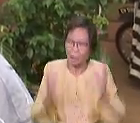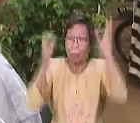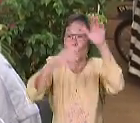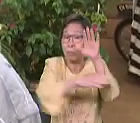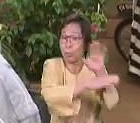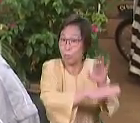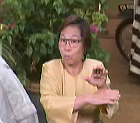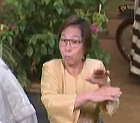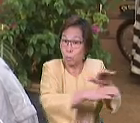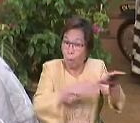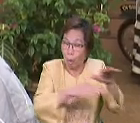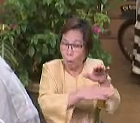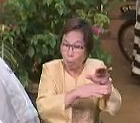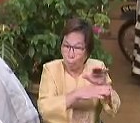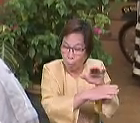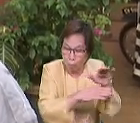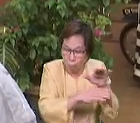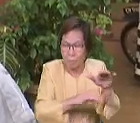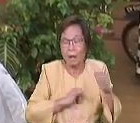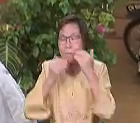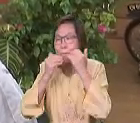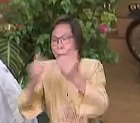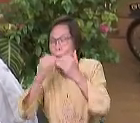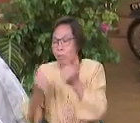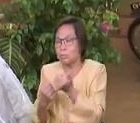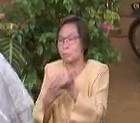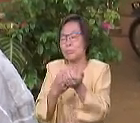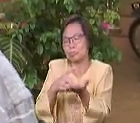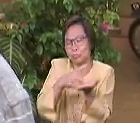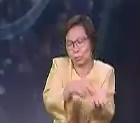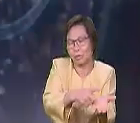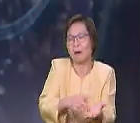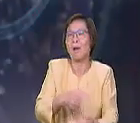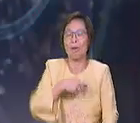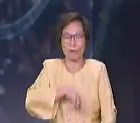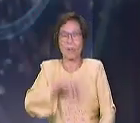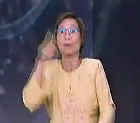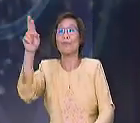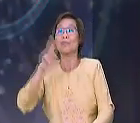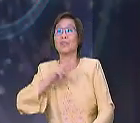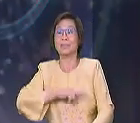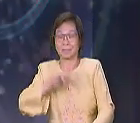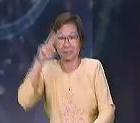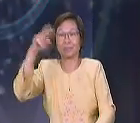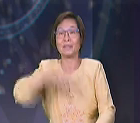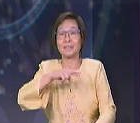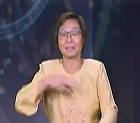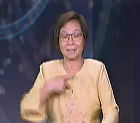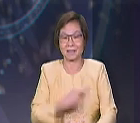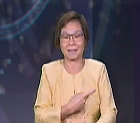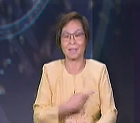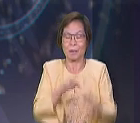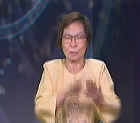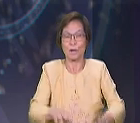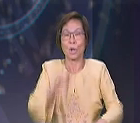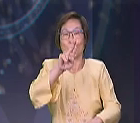kan. Jadi saya terima kasih banyak kepada Datuk Sumbangan tu, oleh sebab rezeki kita lah. Masih lagi dengan perkembangan